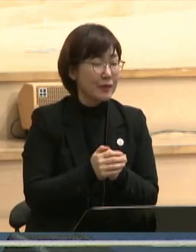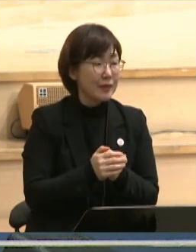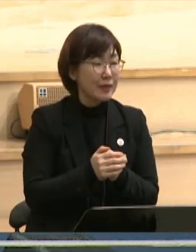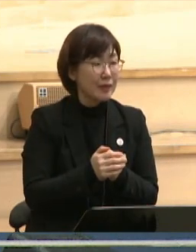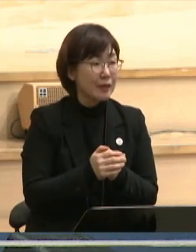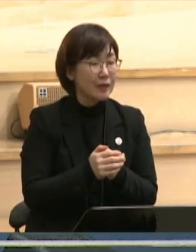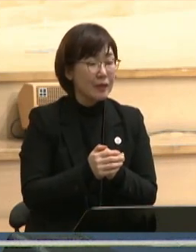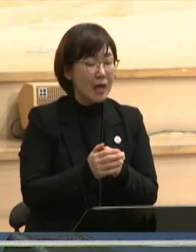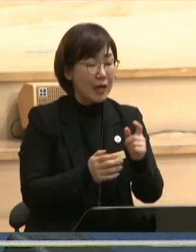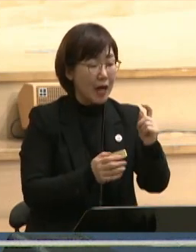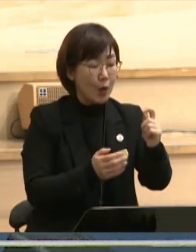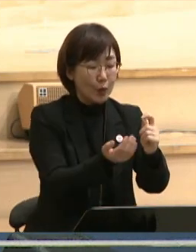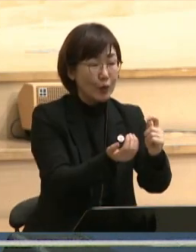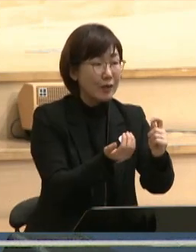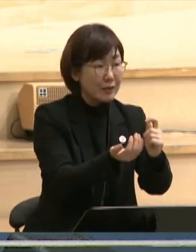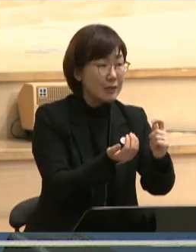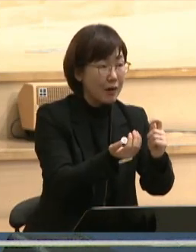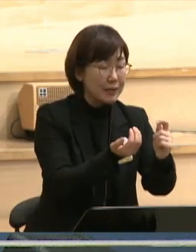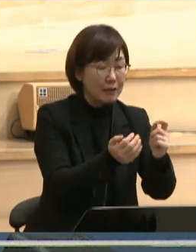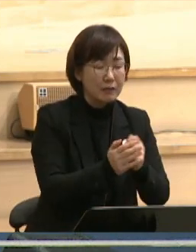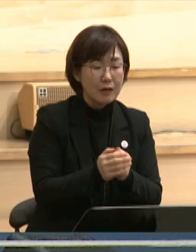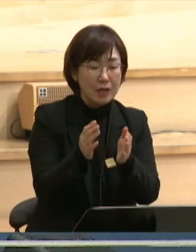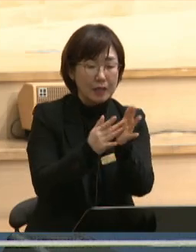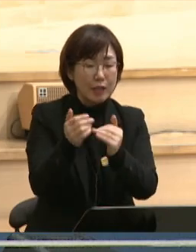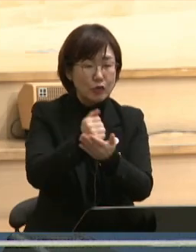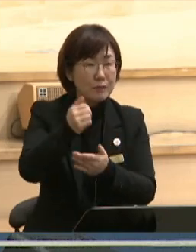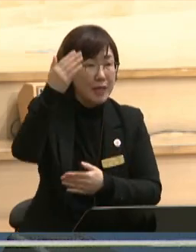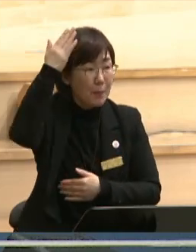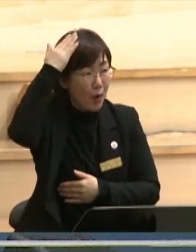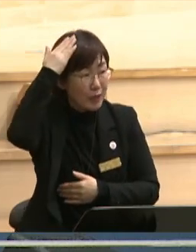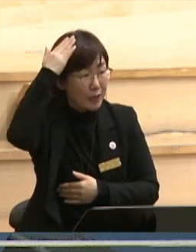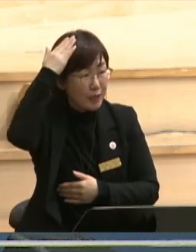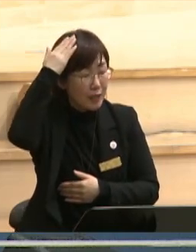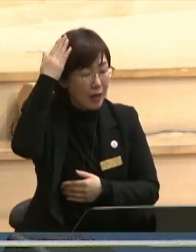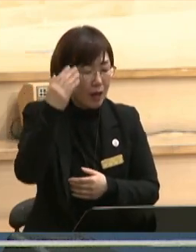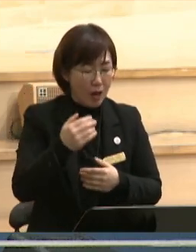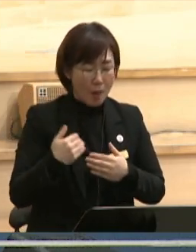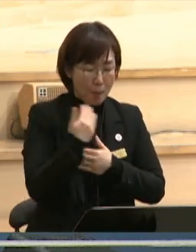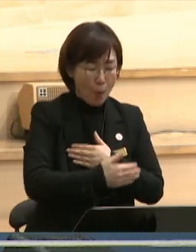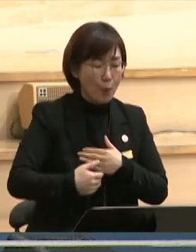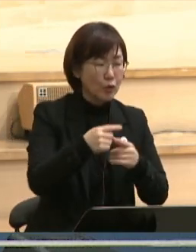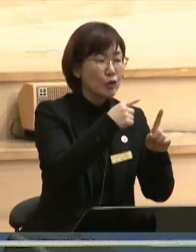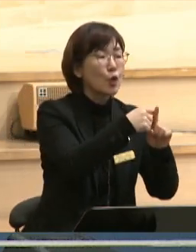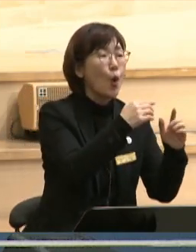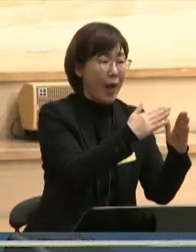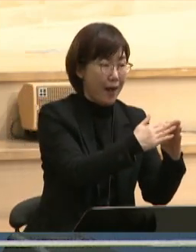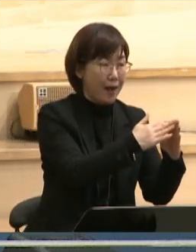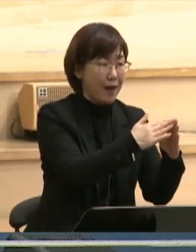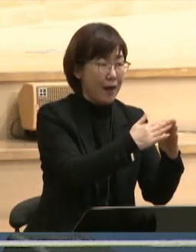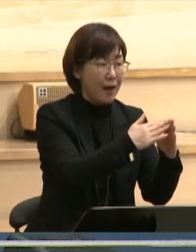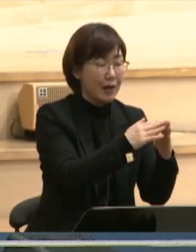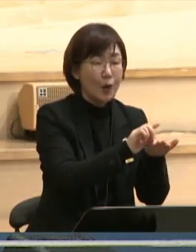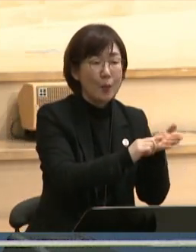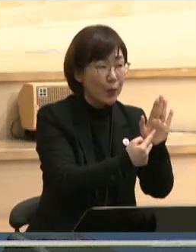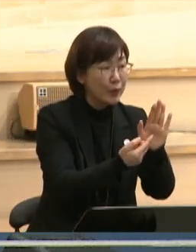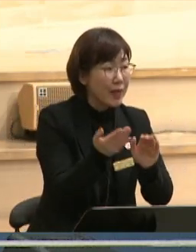아까 우리가 고린도전서에서는 예수님을 머리로 교회를 그의 몸으로 표현했는데